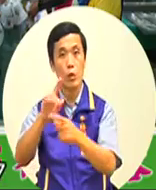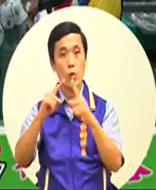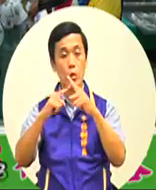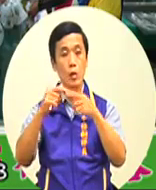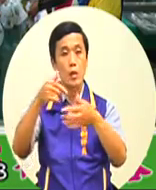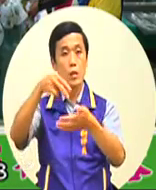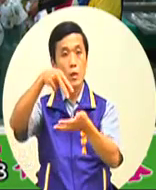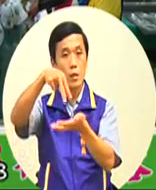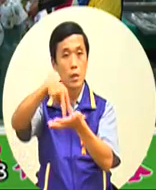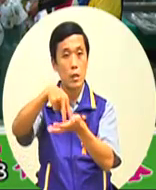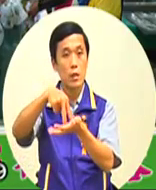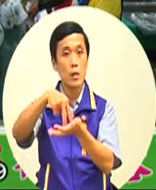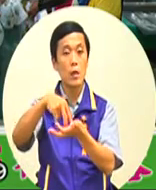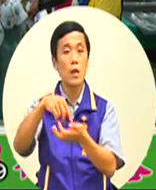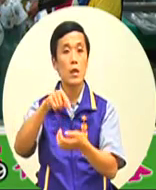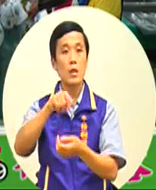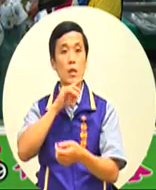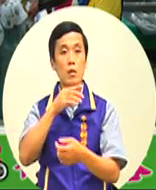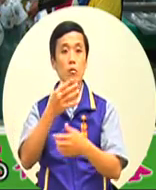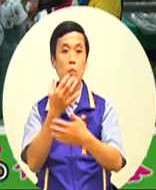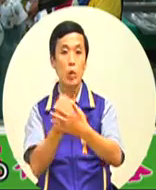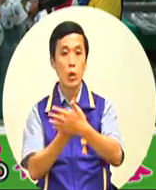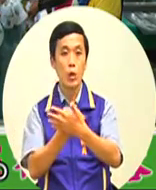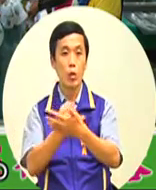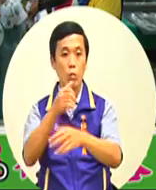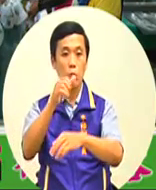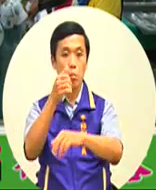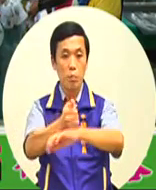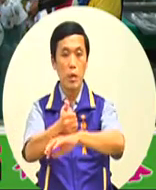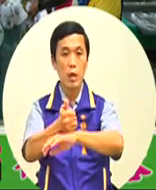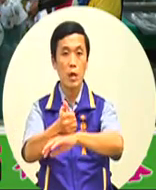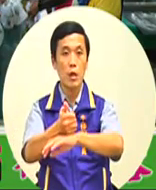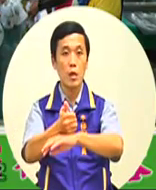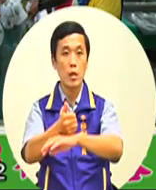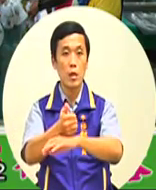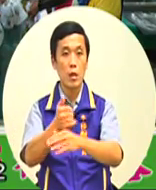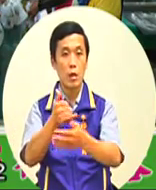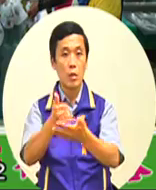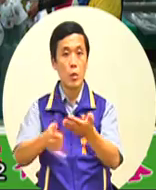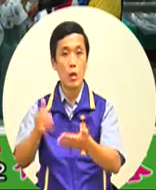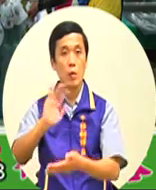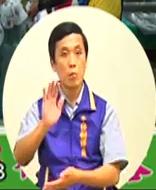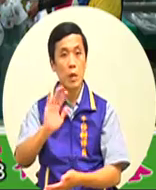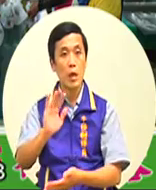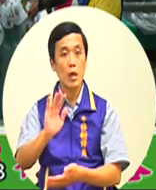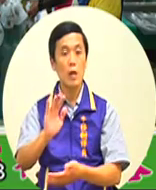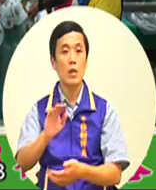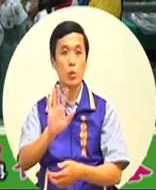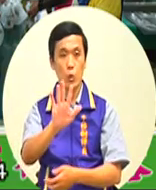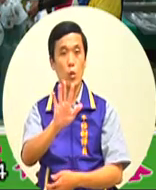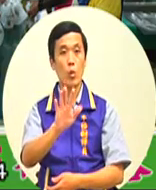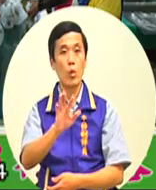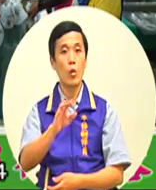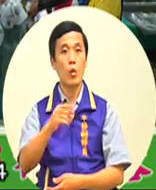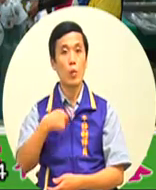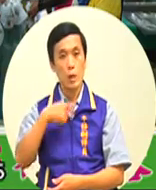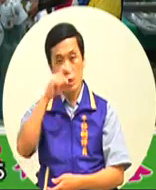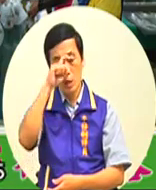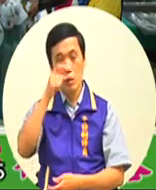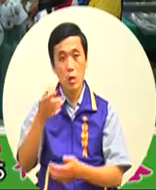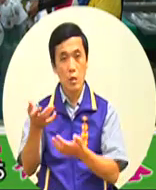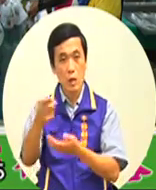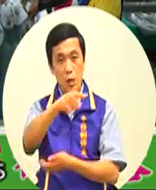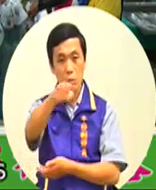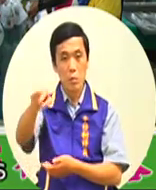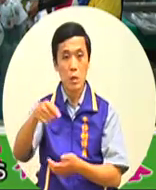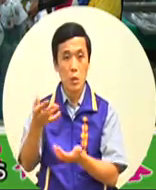站着茅坑不拉屎的也有啦但是也因为让大家和平相处，后来我就也没有再继续